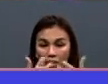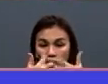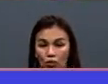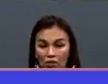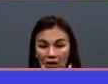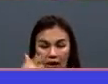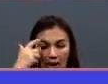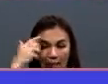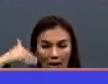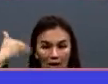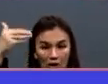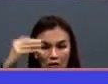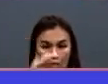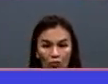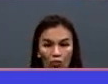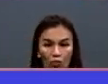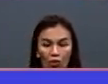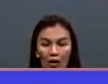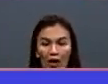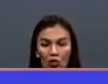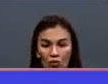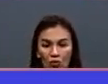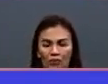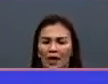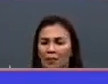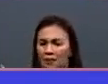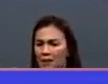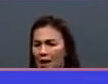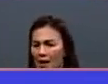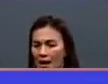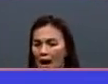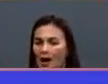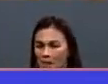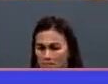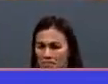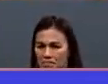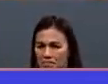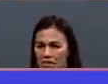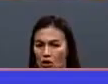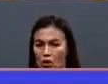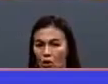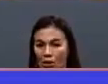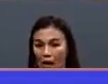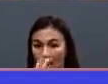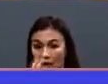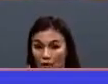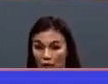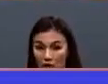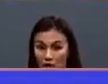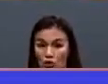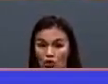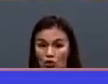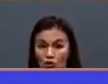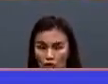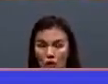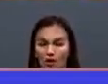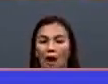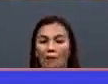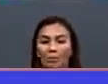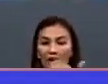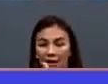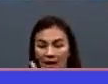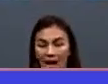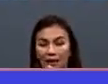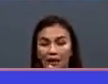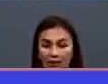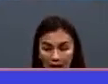ฮะคือคุณเทินบอกว่าจากการที่ท่านนายกเนี่ยนะได้มีการเดินทางไปเจรจาการค้าการลงทุนกับบริษัทยักษ์ใหญ่มาก